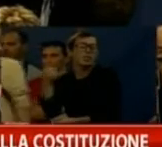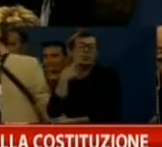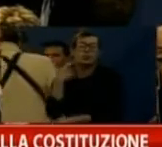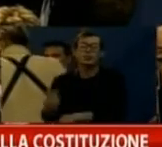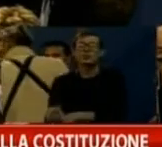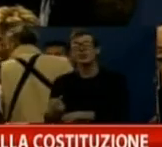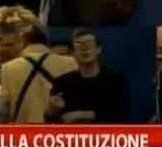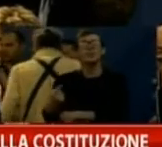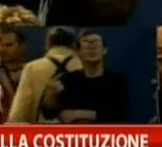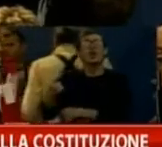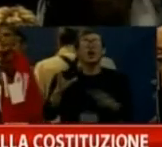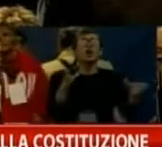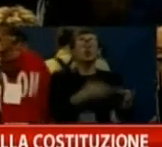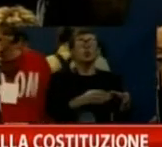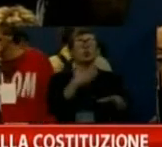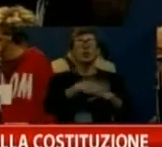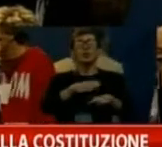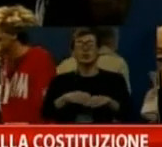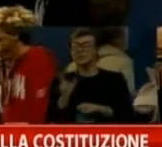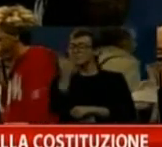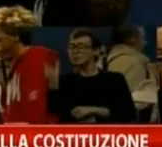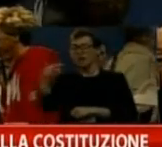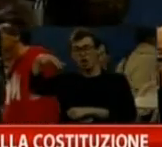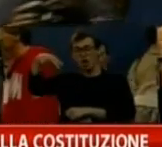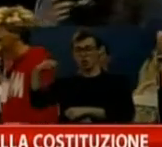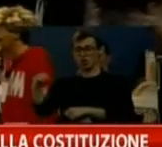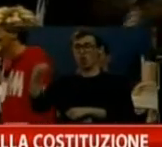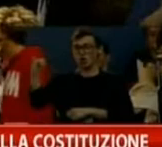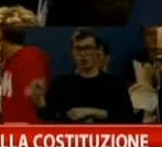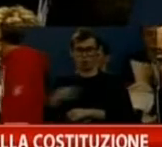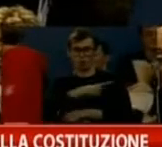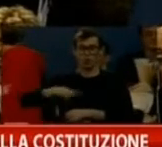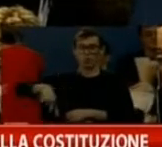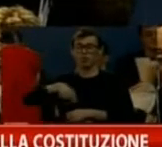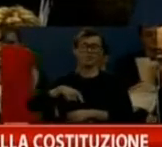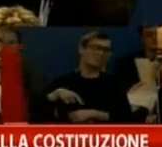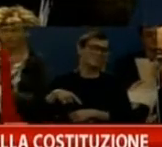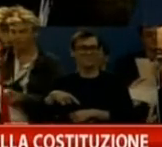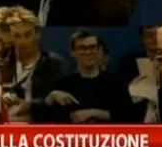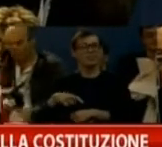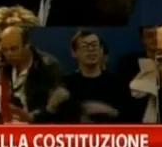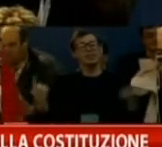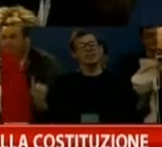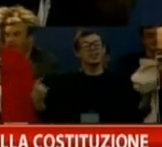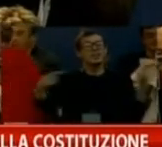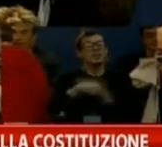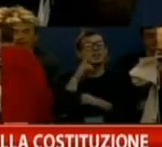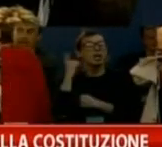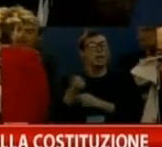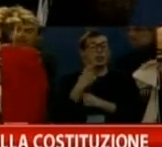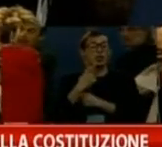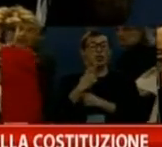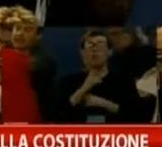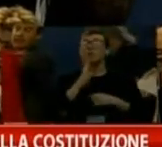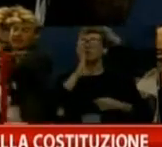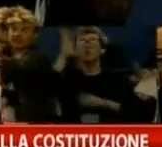noi, ma avere un coro di voci che sia il meno possibile dissonante, certamente,